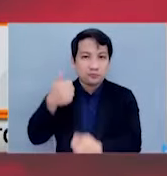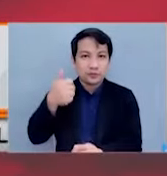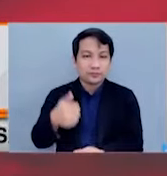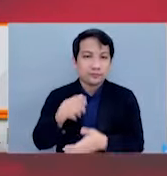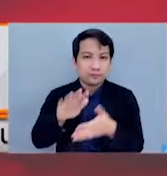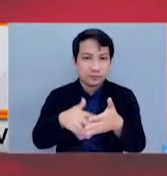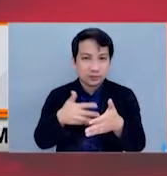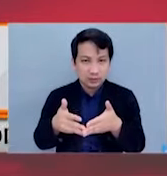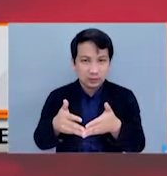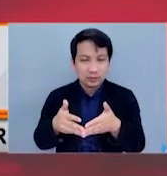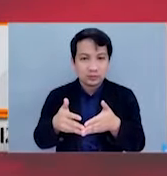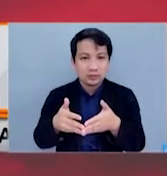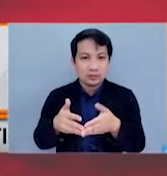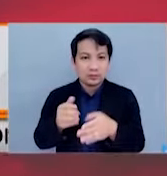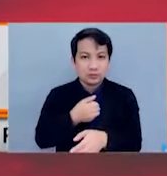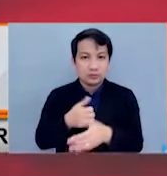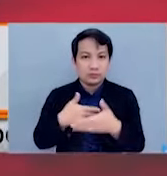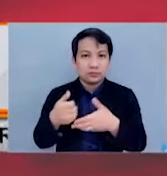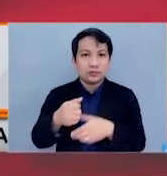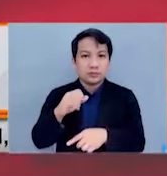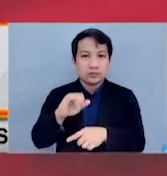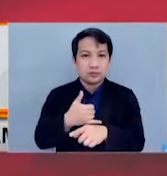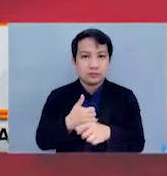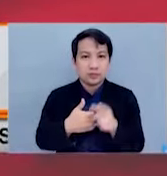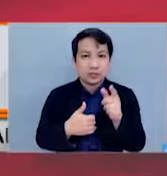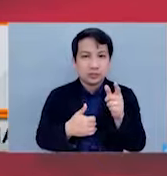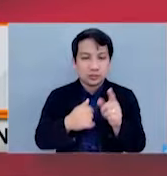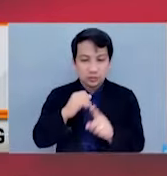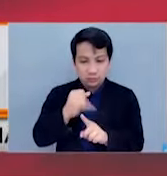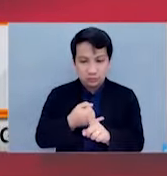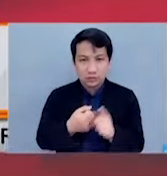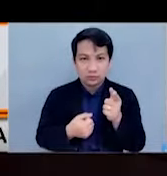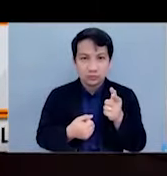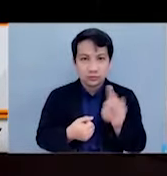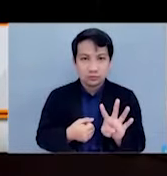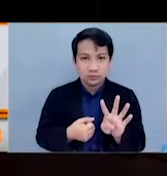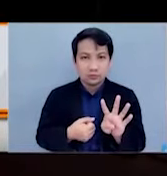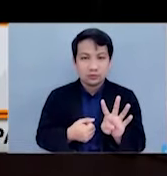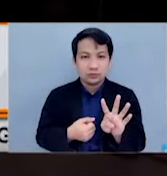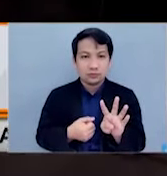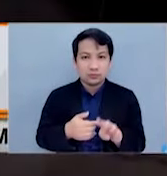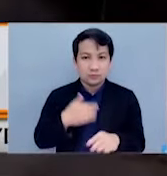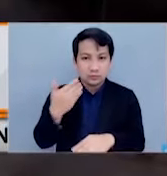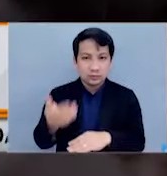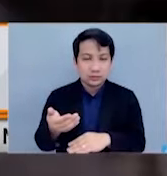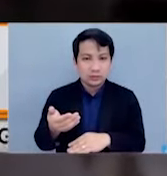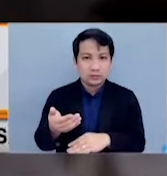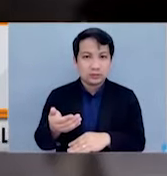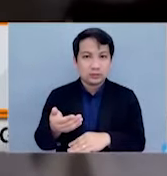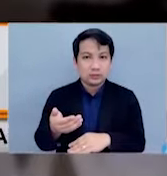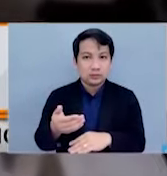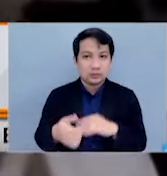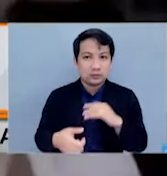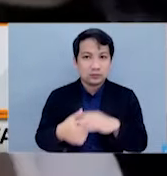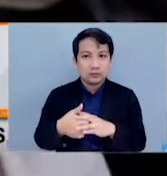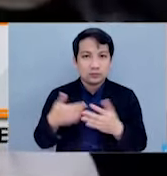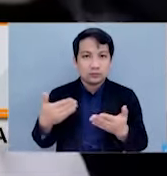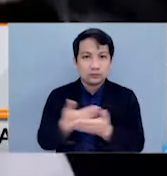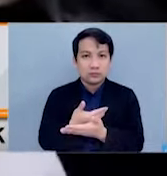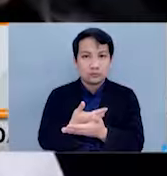Nakaschedule ang release ng kanta sa January 24. Pero inaasahang susundan agad ito ng paglabas ng isang